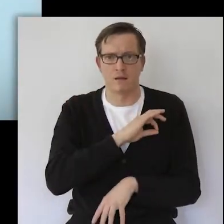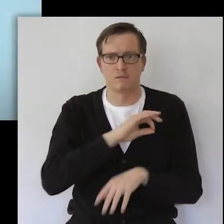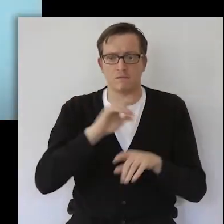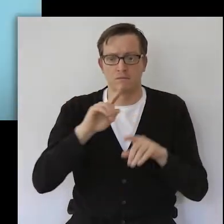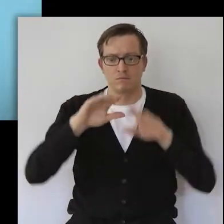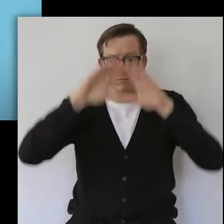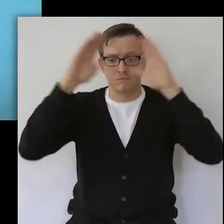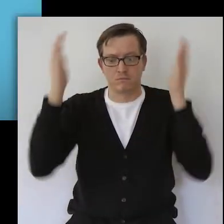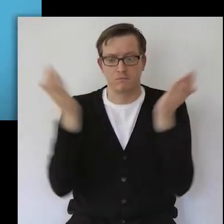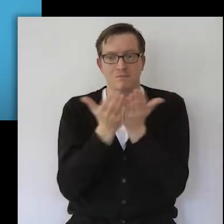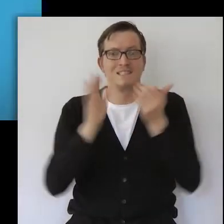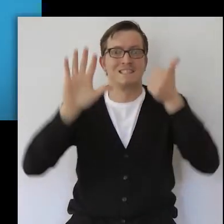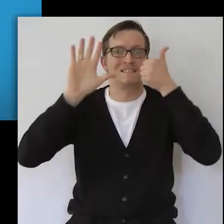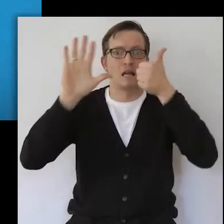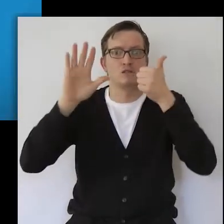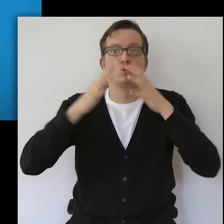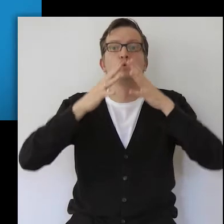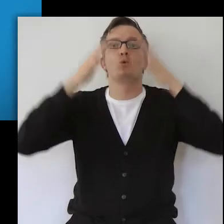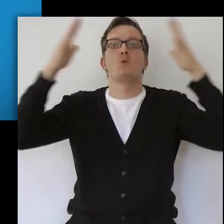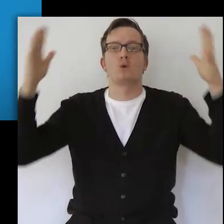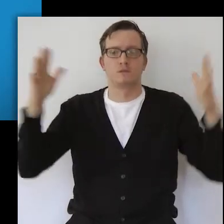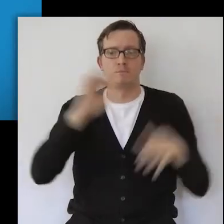es gibt sechs große Parteien